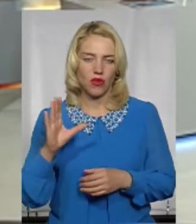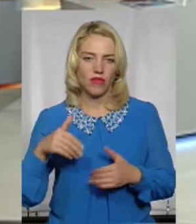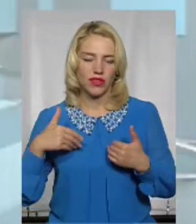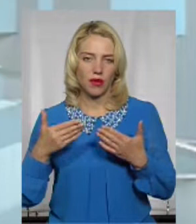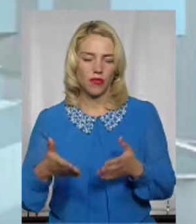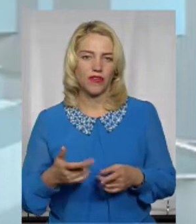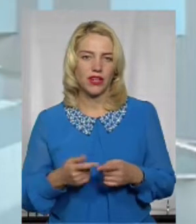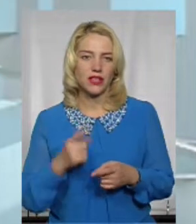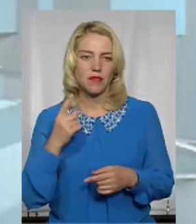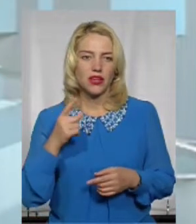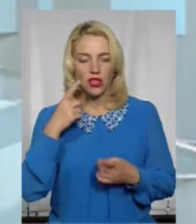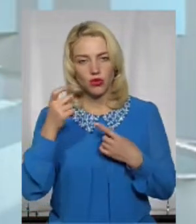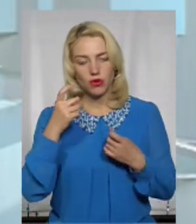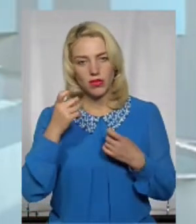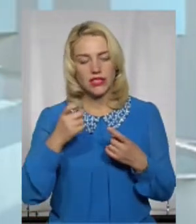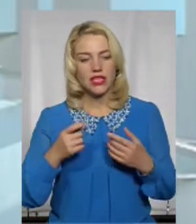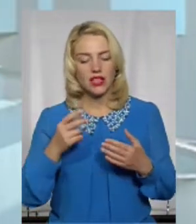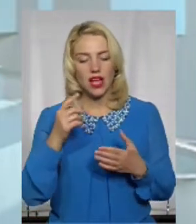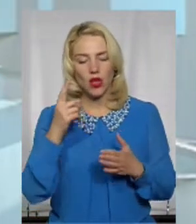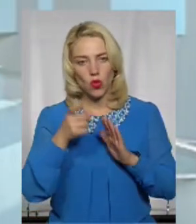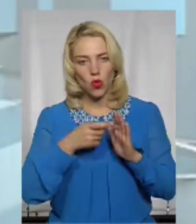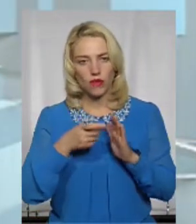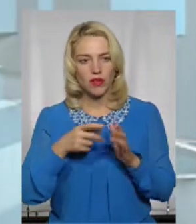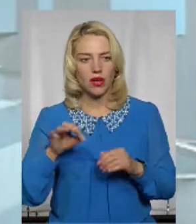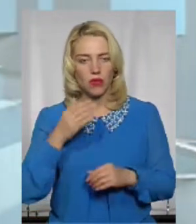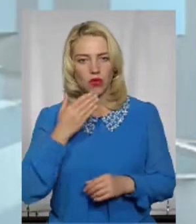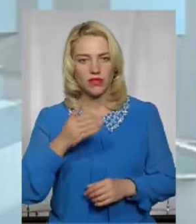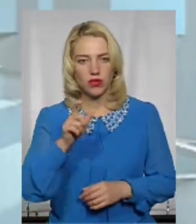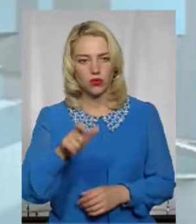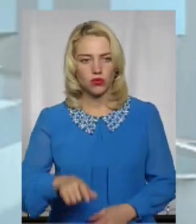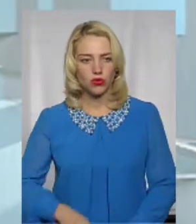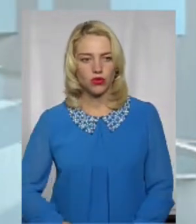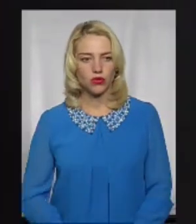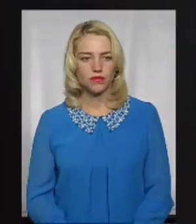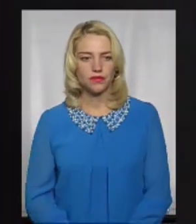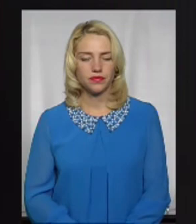І спершу інформаційна довідка про пані звітуючу. Прошу.